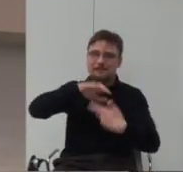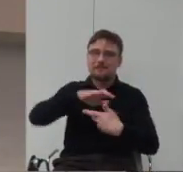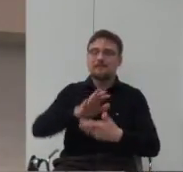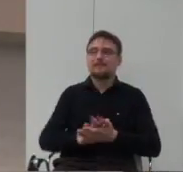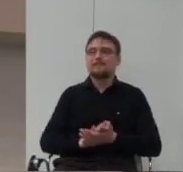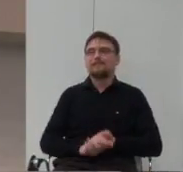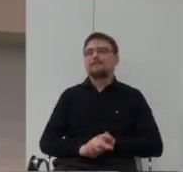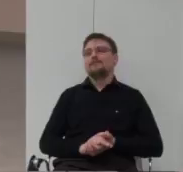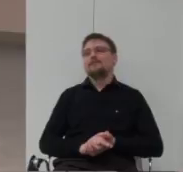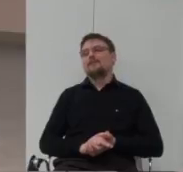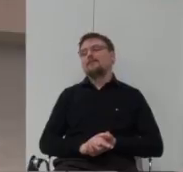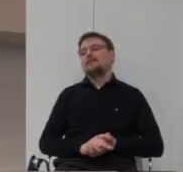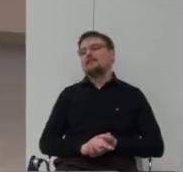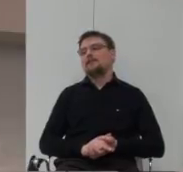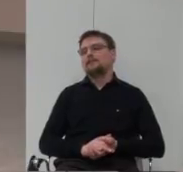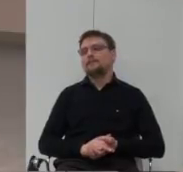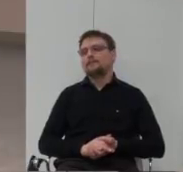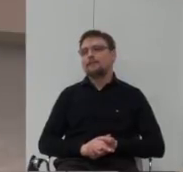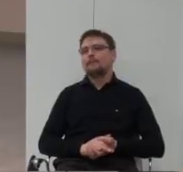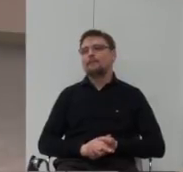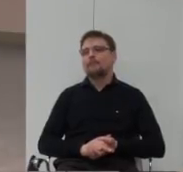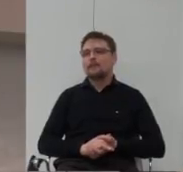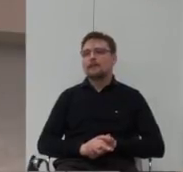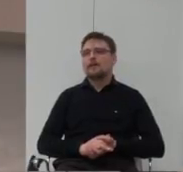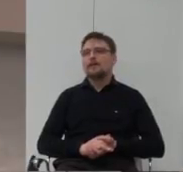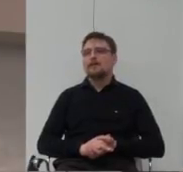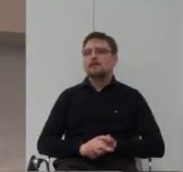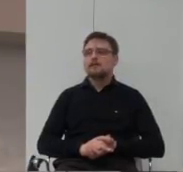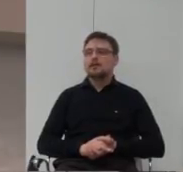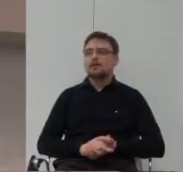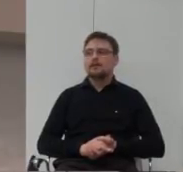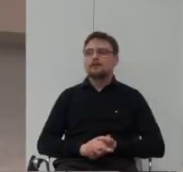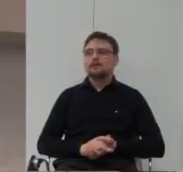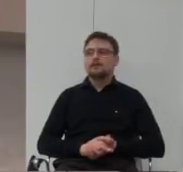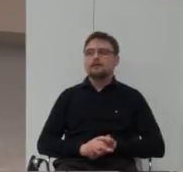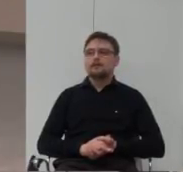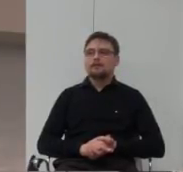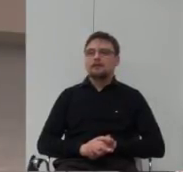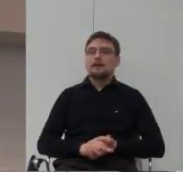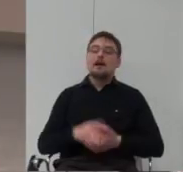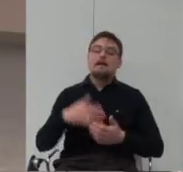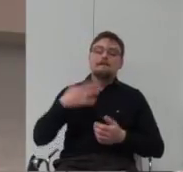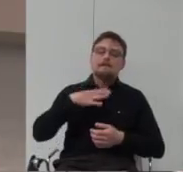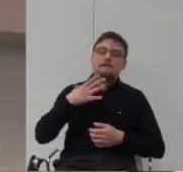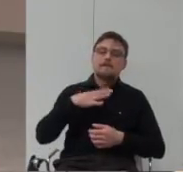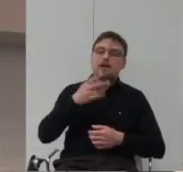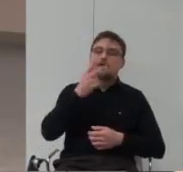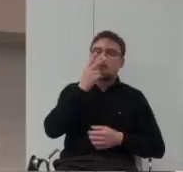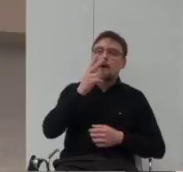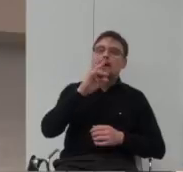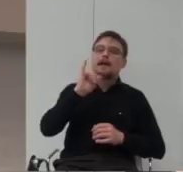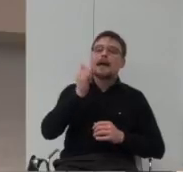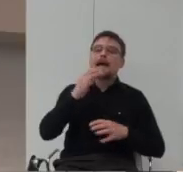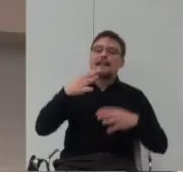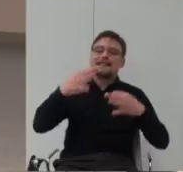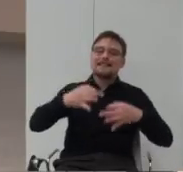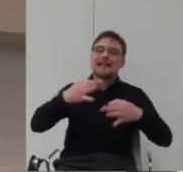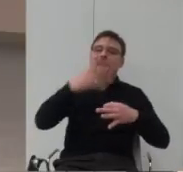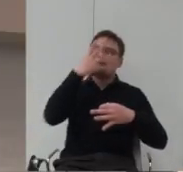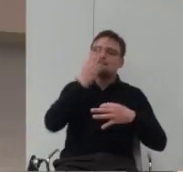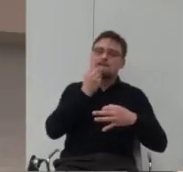60% ludności. Tu warto przyjrzeć się tym, przepraszam, bo mi się to po prostu tutaj dziwnie to